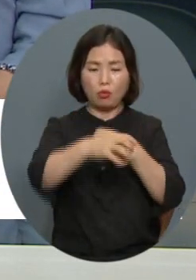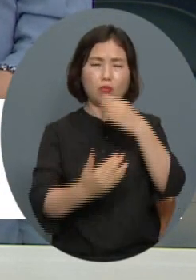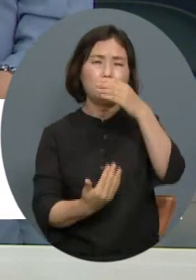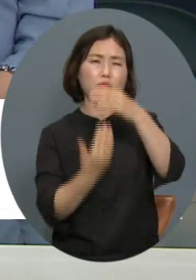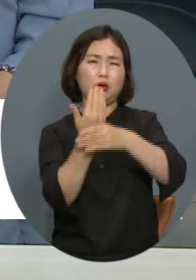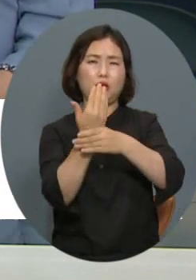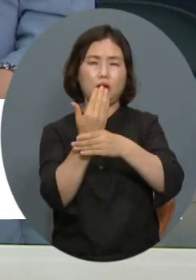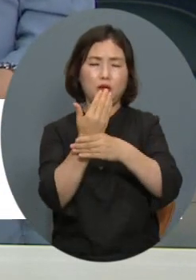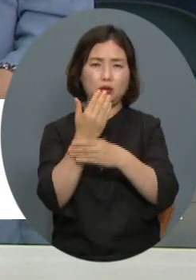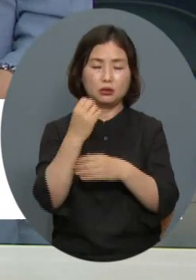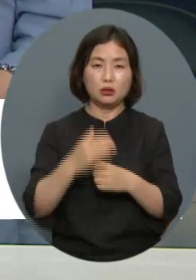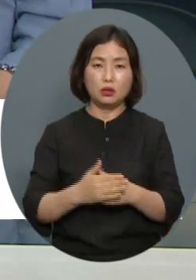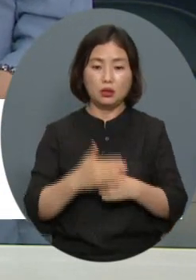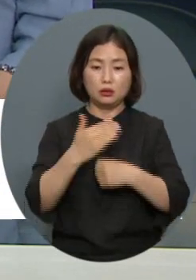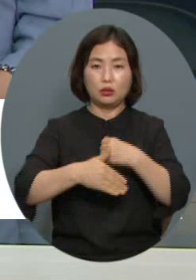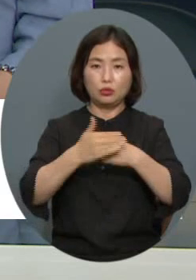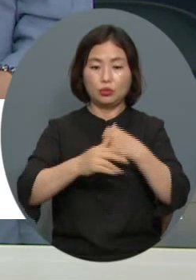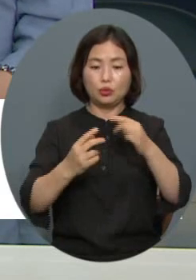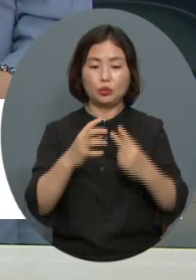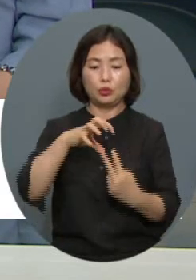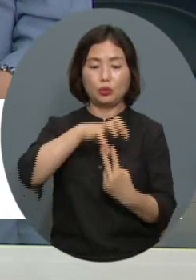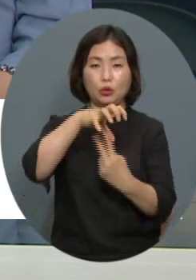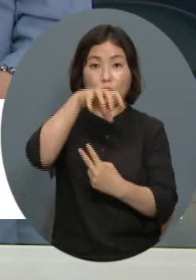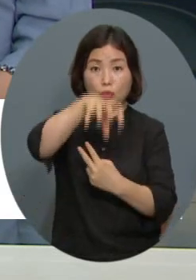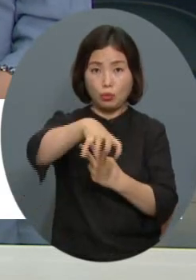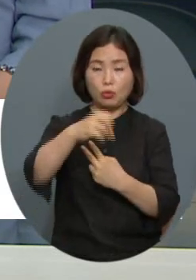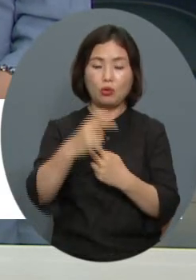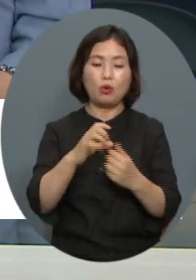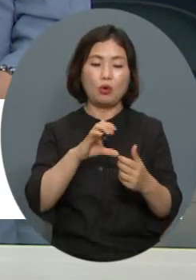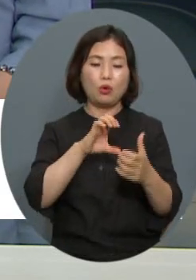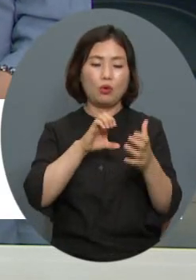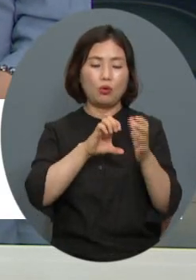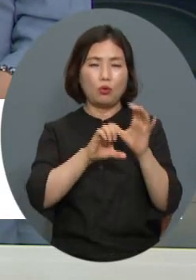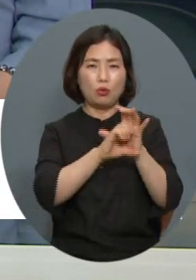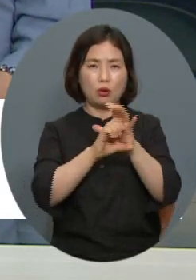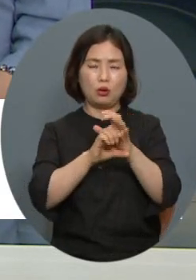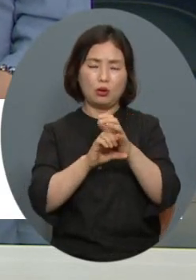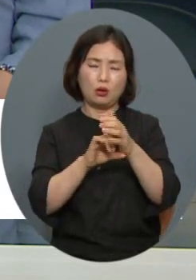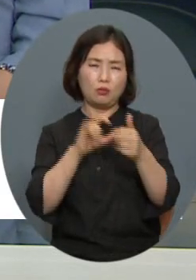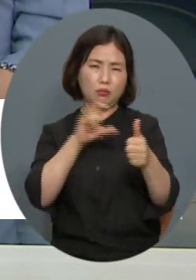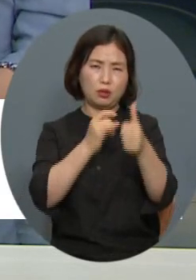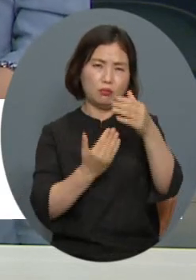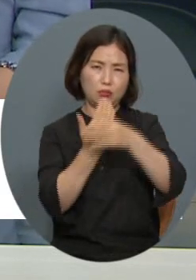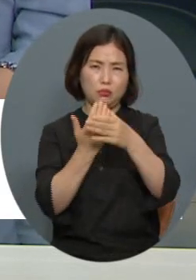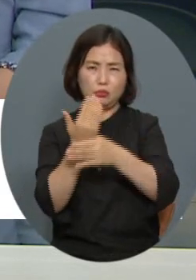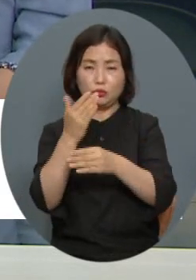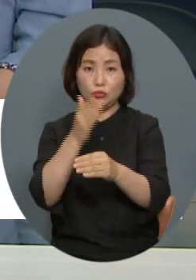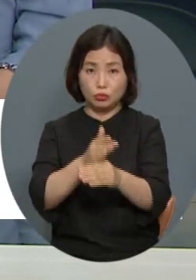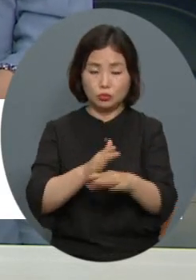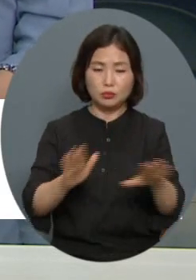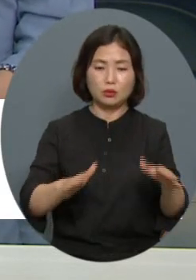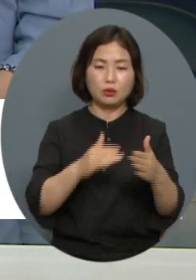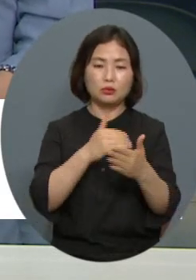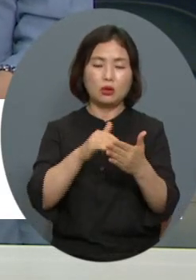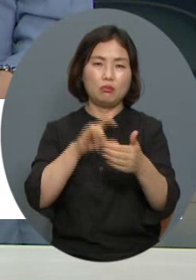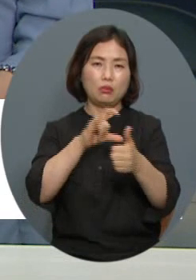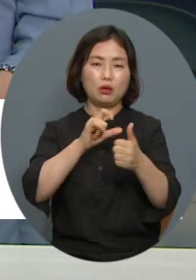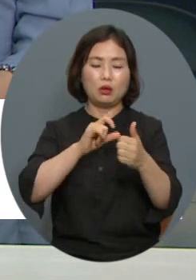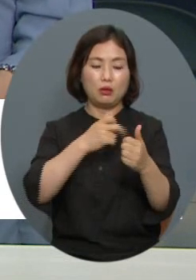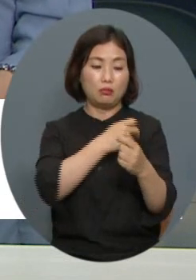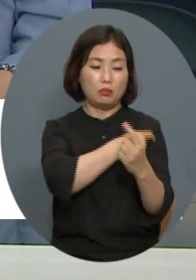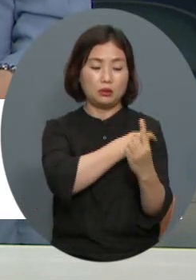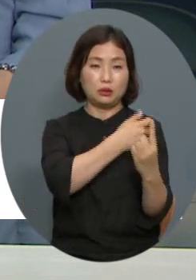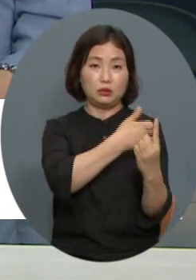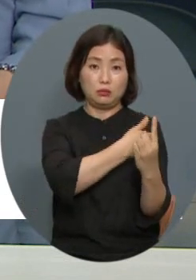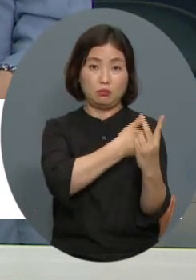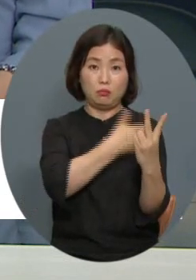터져 나오고 있습니다. 대구의 한 요양병원에서 또 코로나19 집단 감염이 발생했는데요. 이번에도 상당수가 백신